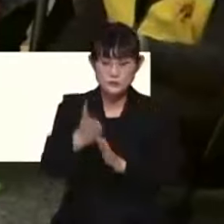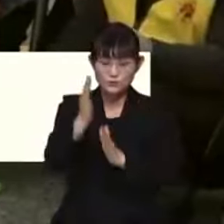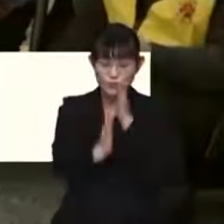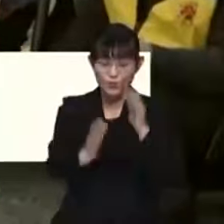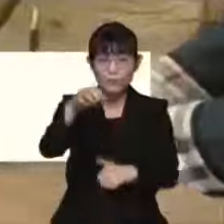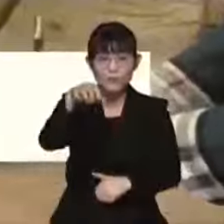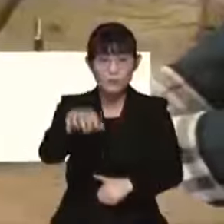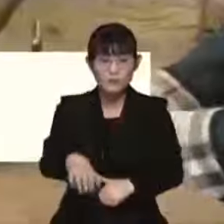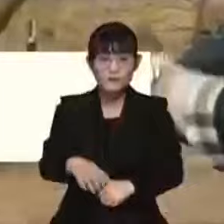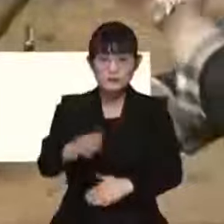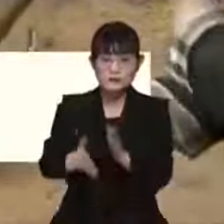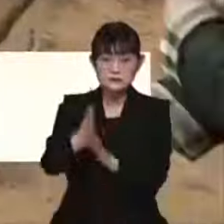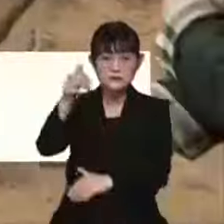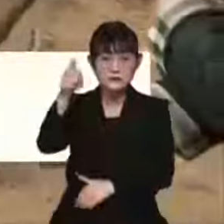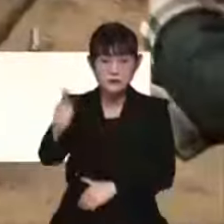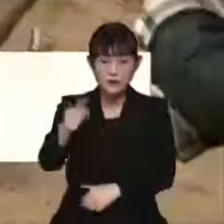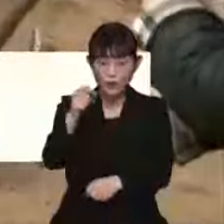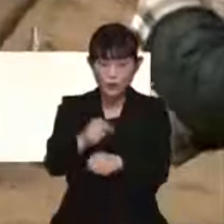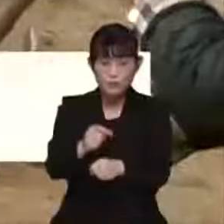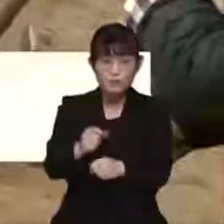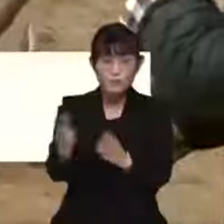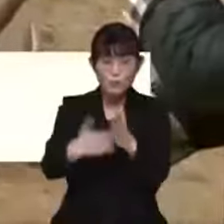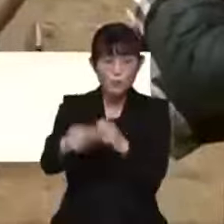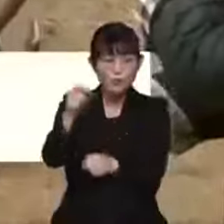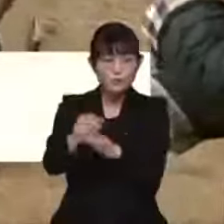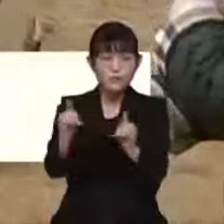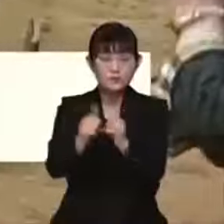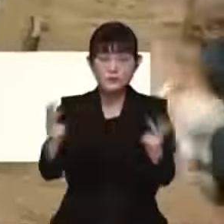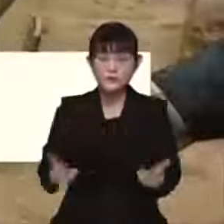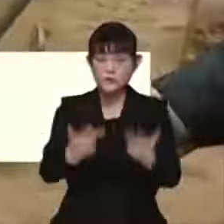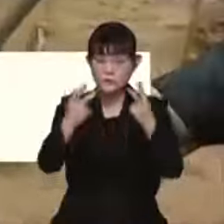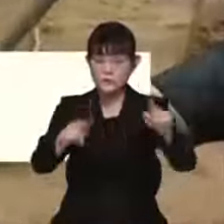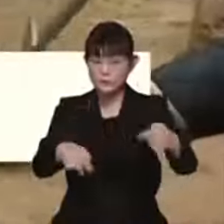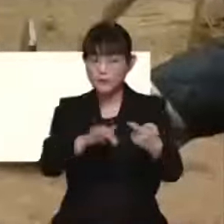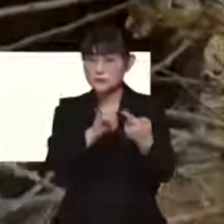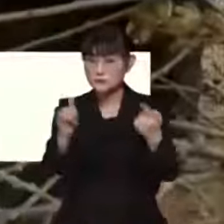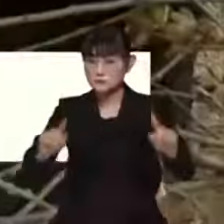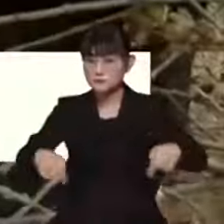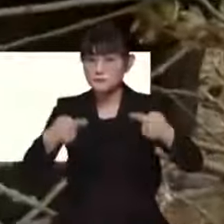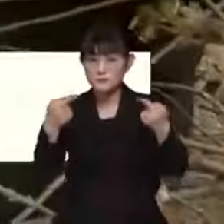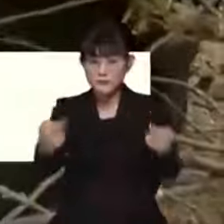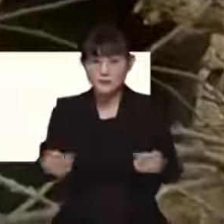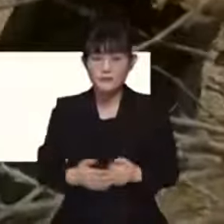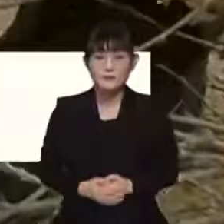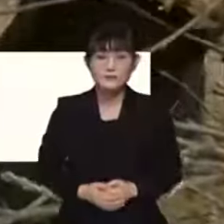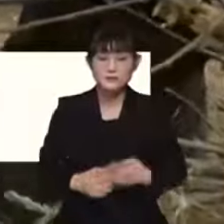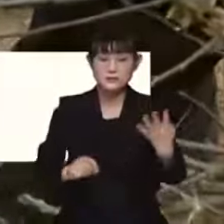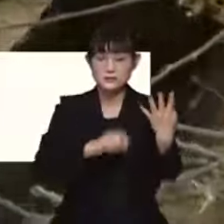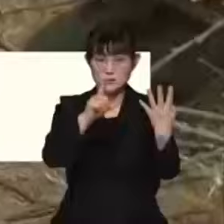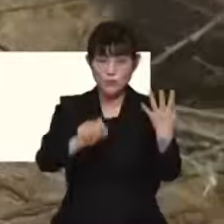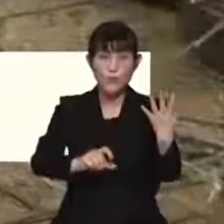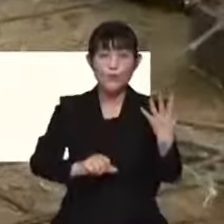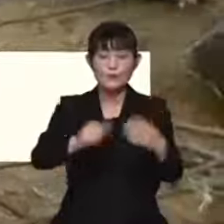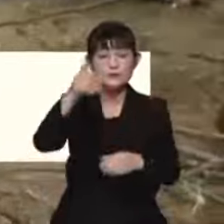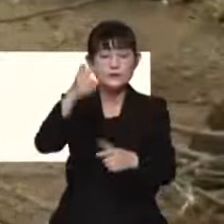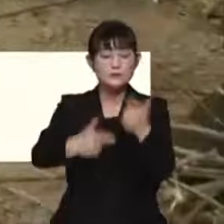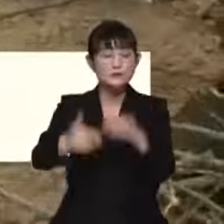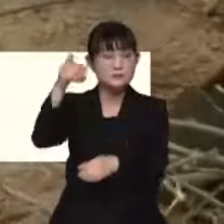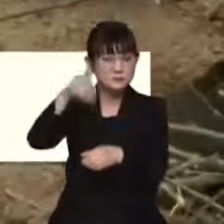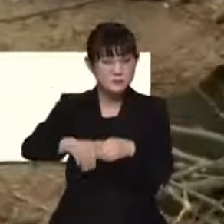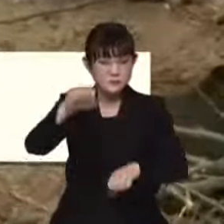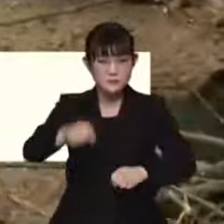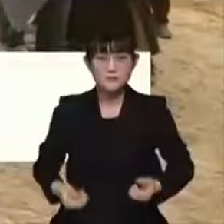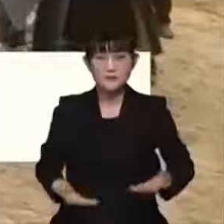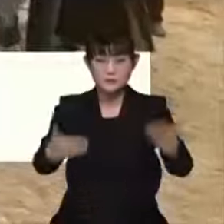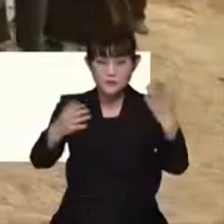광주시립수목원에서 강기정 시장과 공무원, 자원봉사자 등 100여 명이 참석한 가운데 식목일 나무 심기 행사를 열고